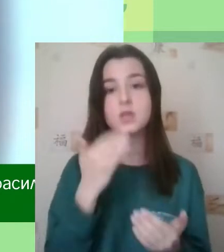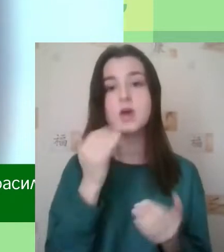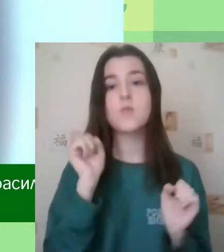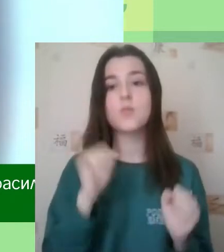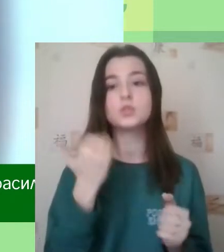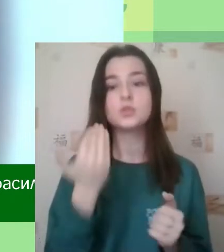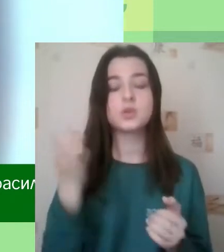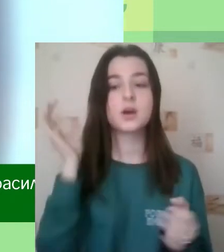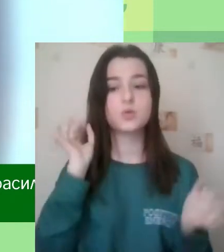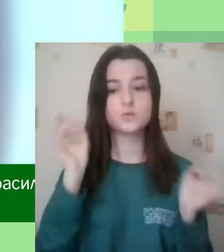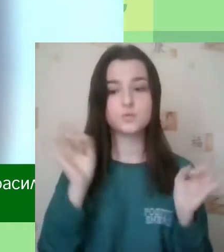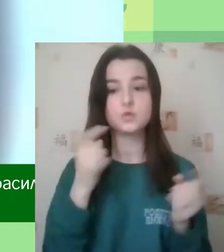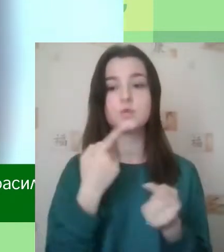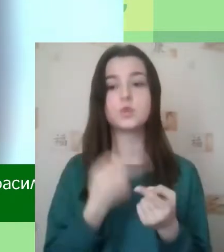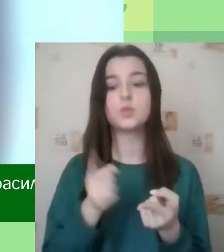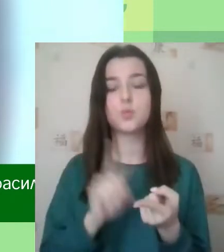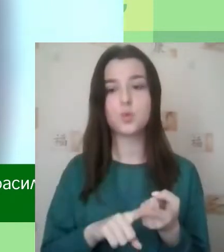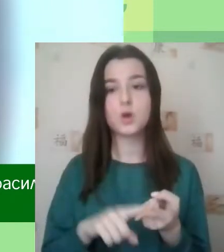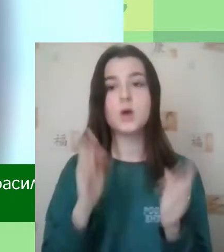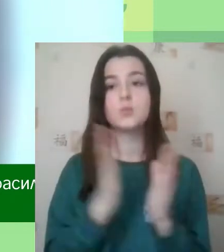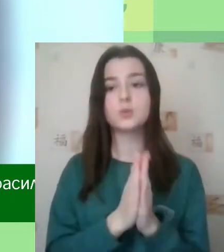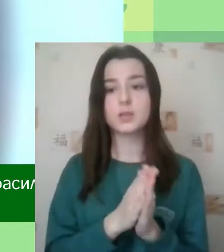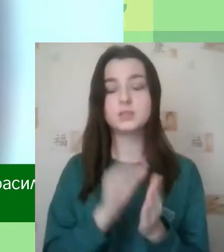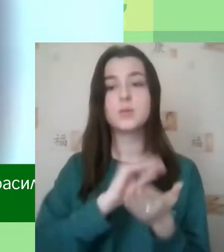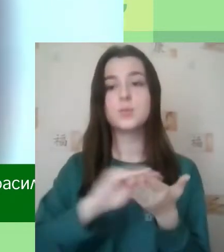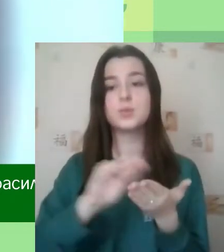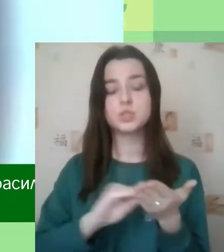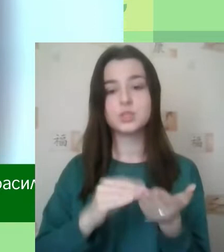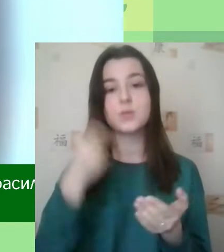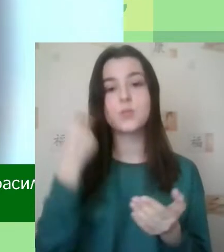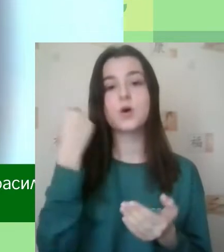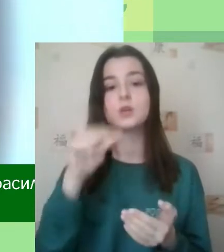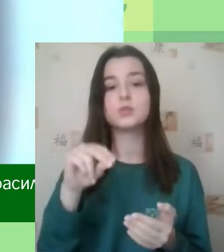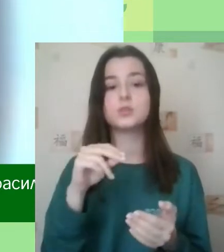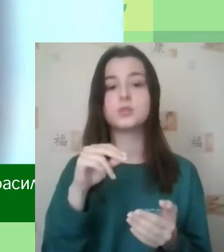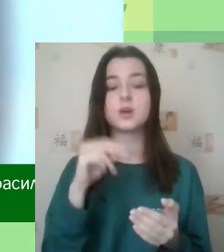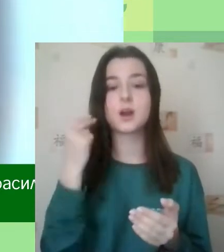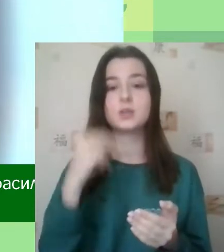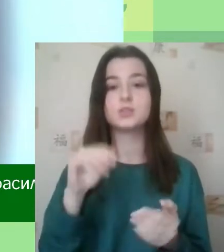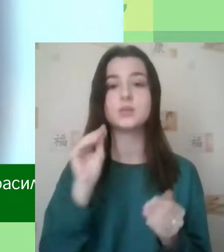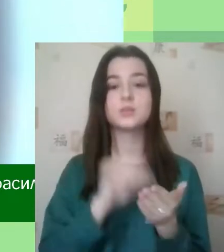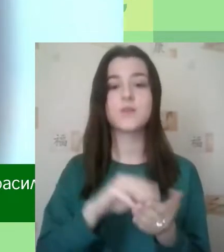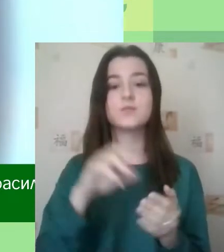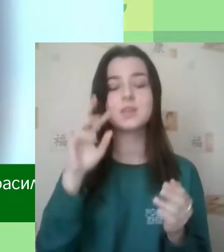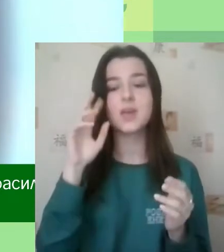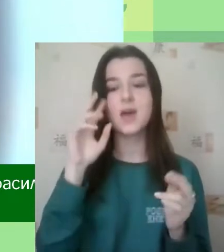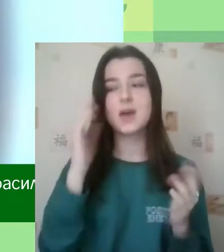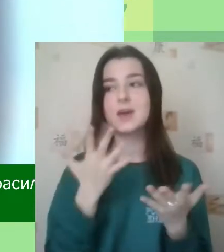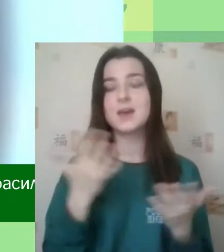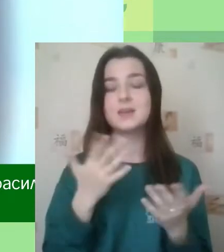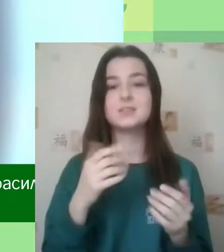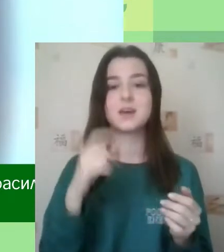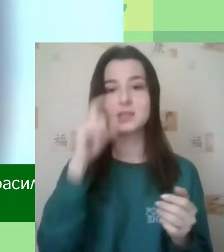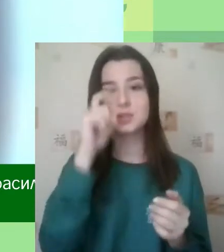озвучувати. Тому, будь ласка, пишіть, бо краще поставити дурне запитання, ніж просидіти з